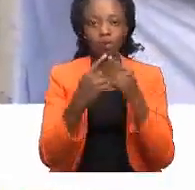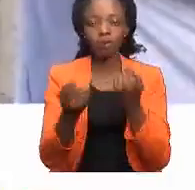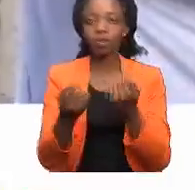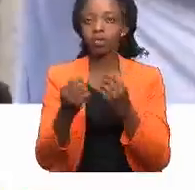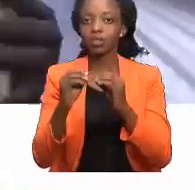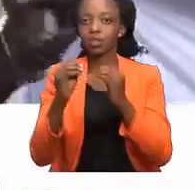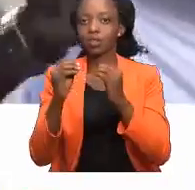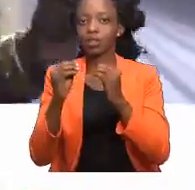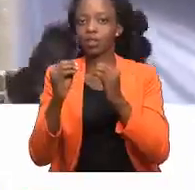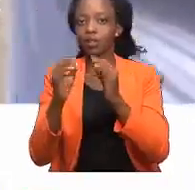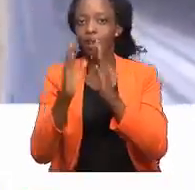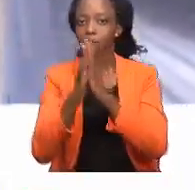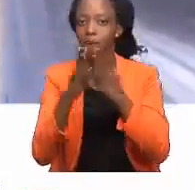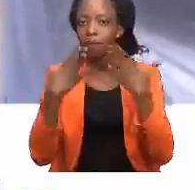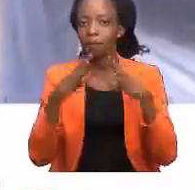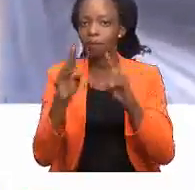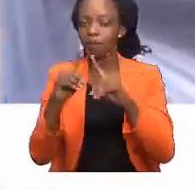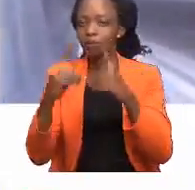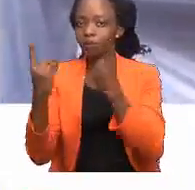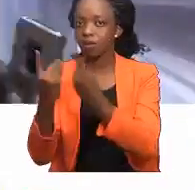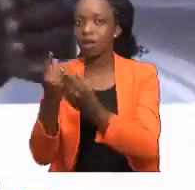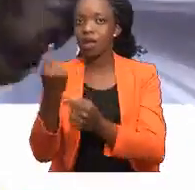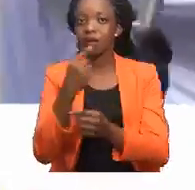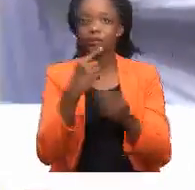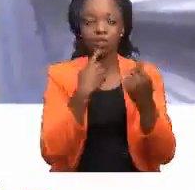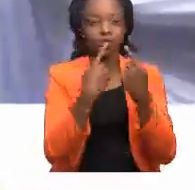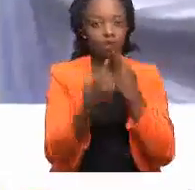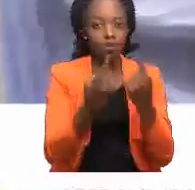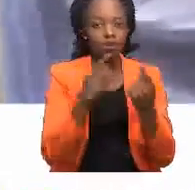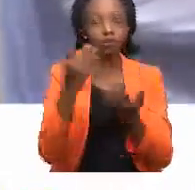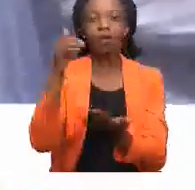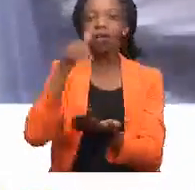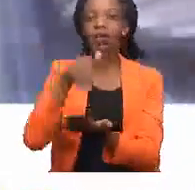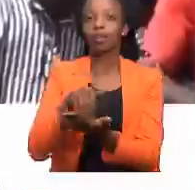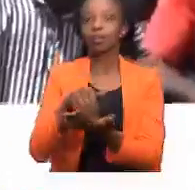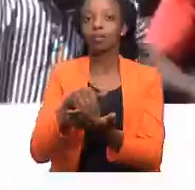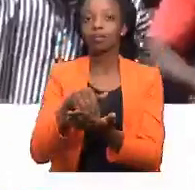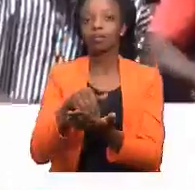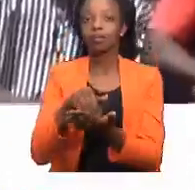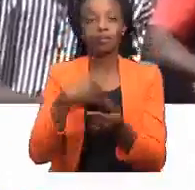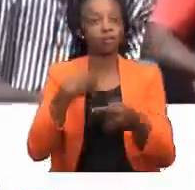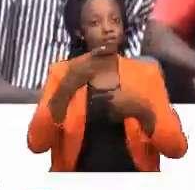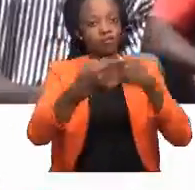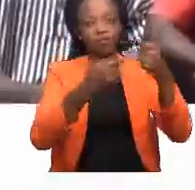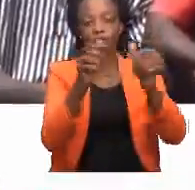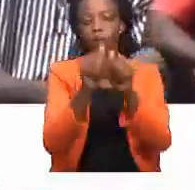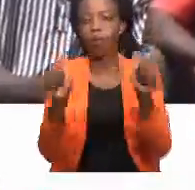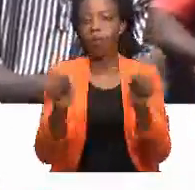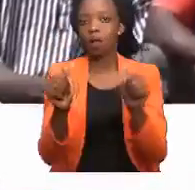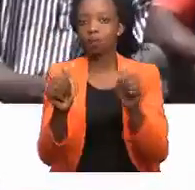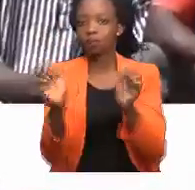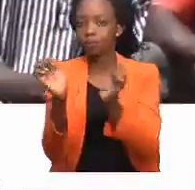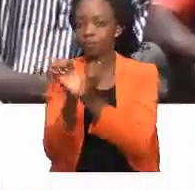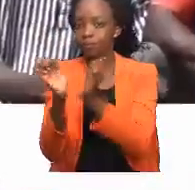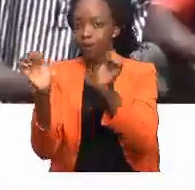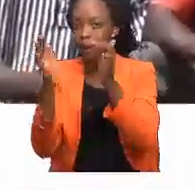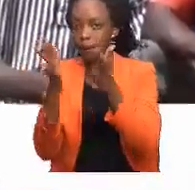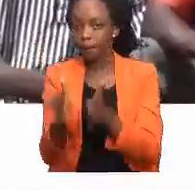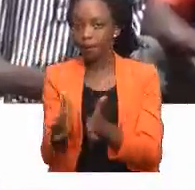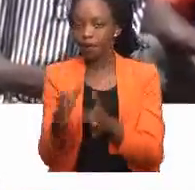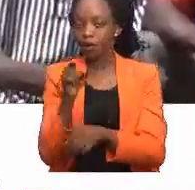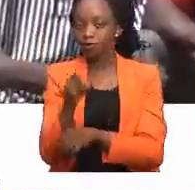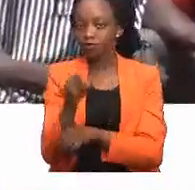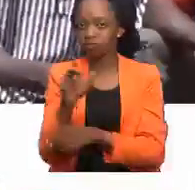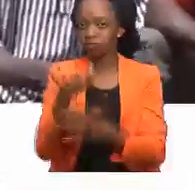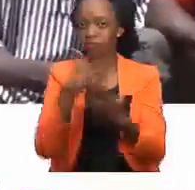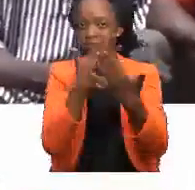wanaongelesha. Yule bishop atakuja, amekuja hivi tena atawaongelesha na tunaendelea mzuri. Nao wafungwa hawakukosa wasia kwa walio huru